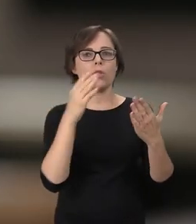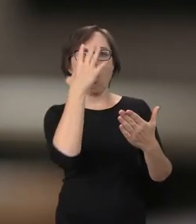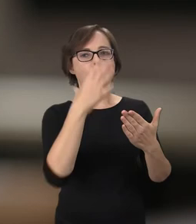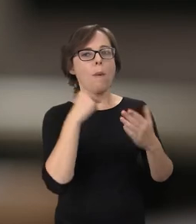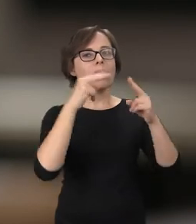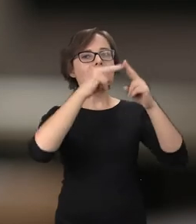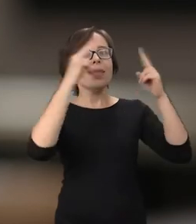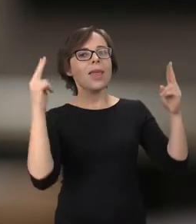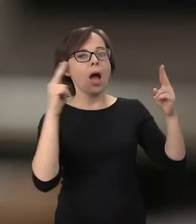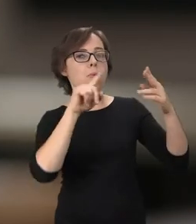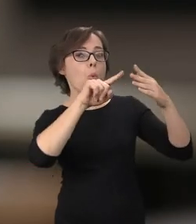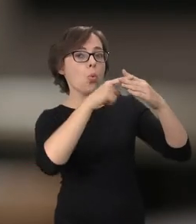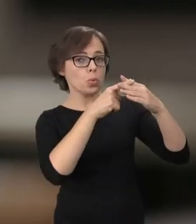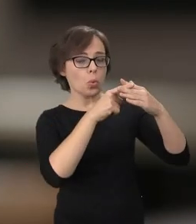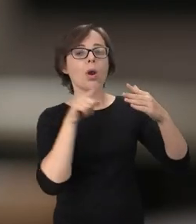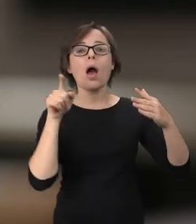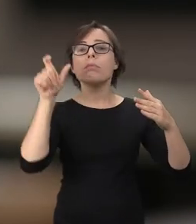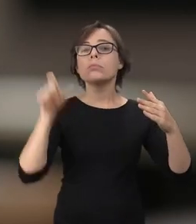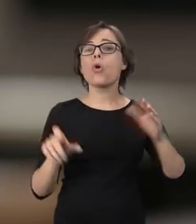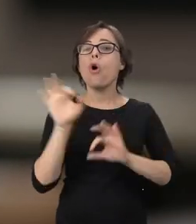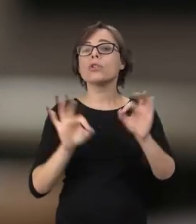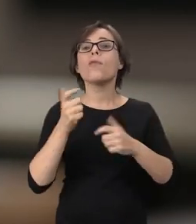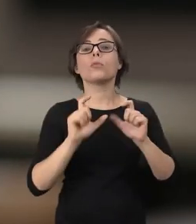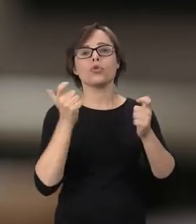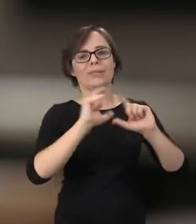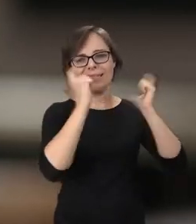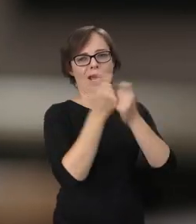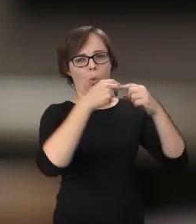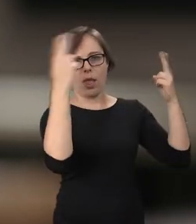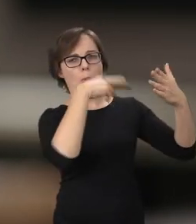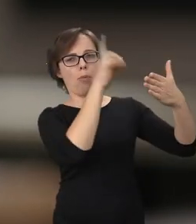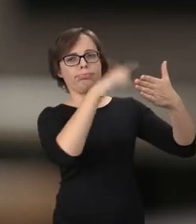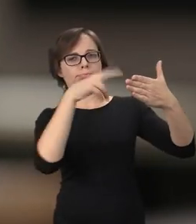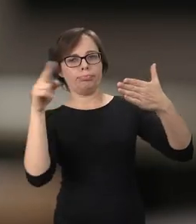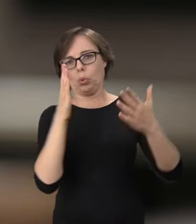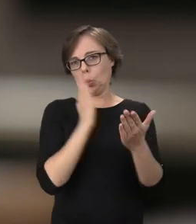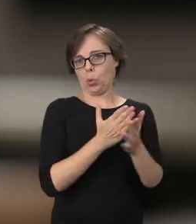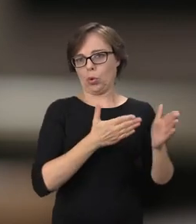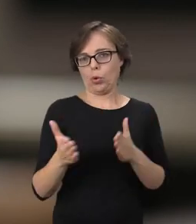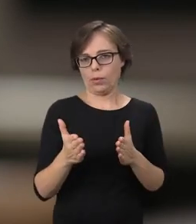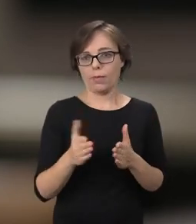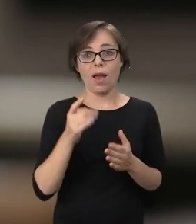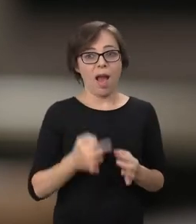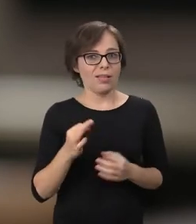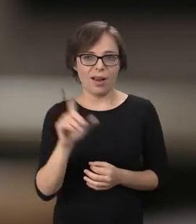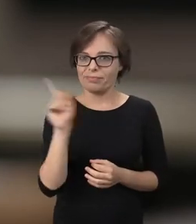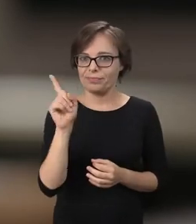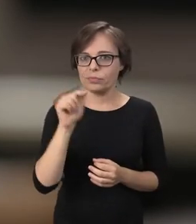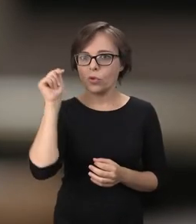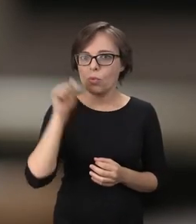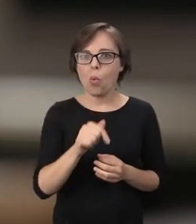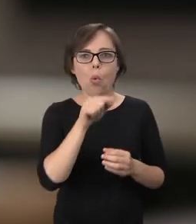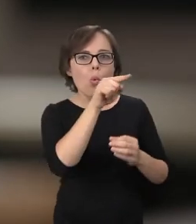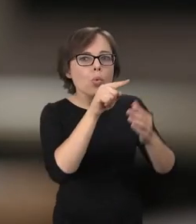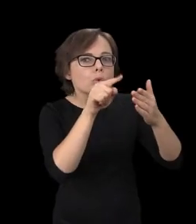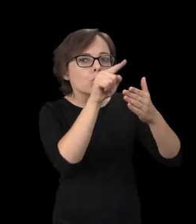uszkodzenie na niebie, dużo prościej było temu wykonawcy przemalować całe niebo, zamiast trafić idealnie w